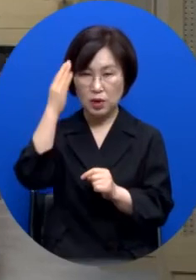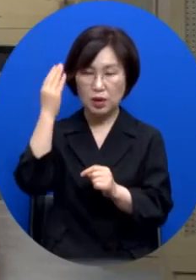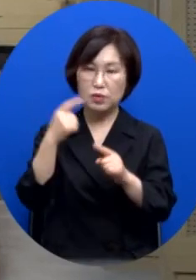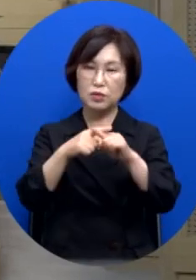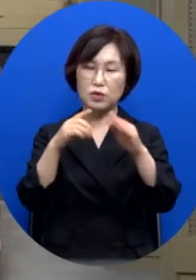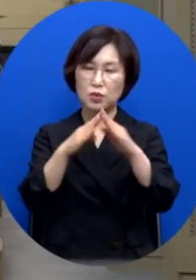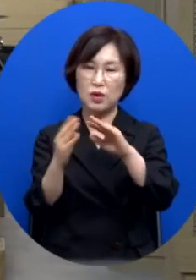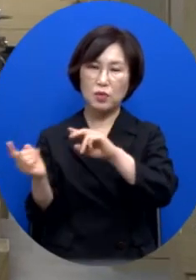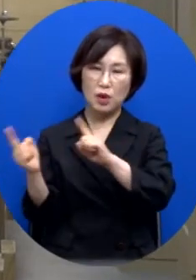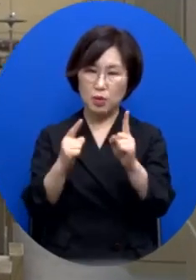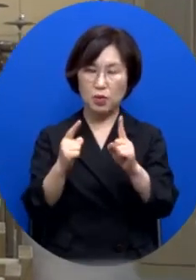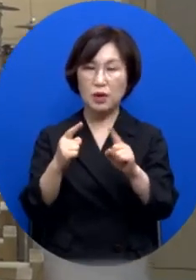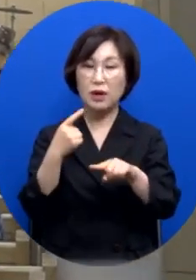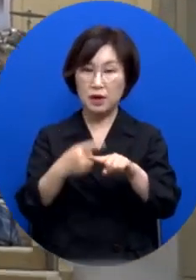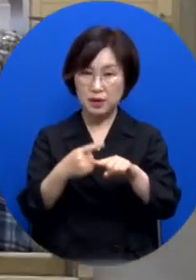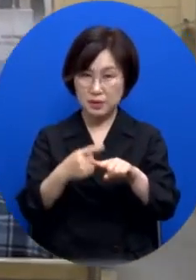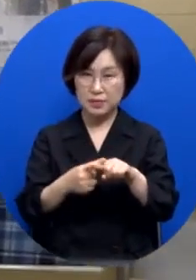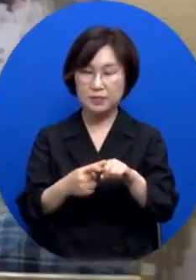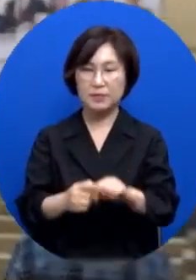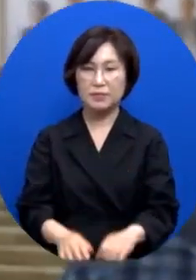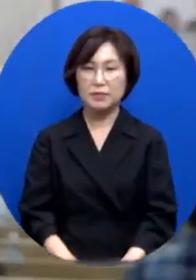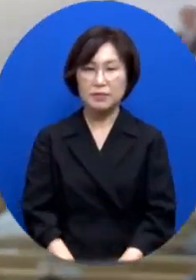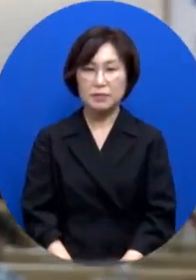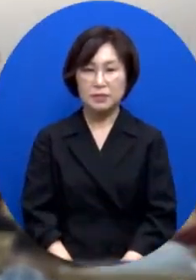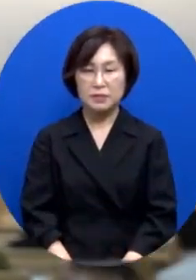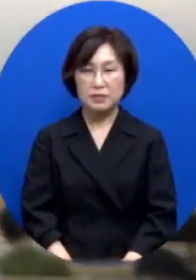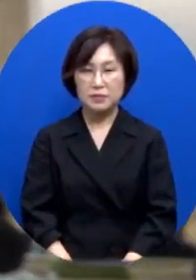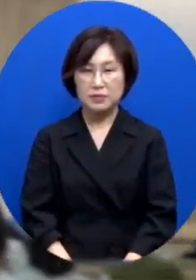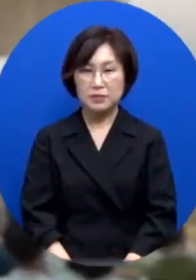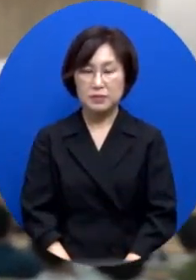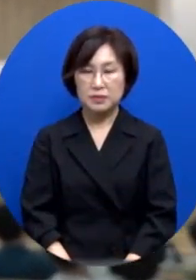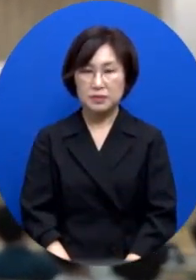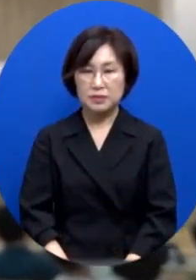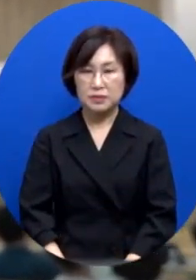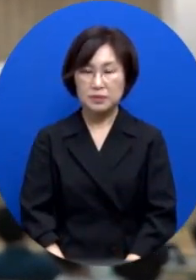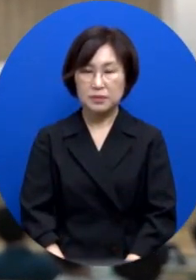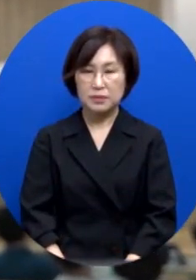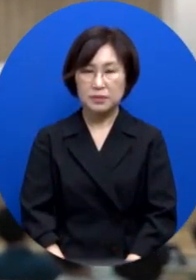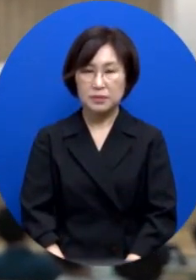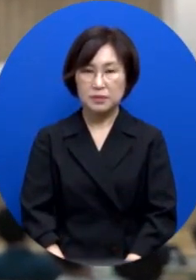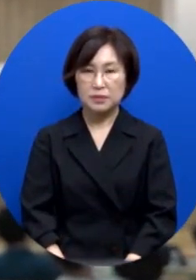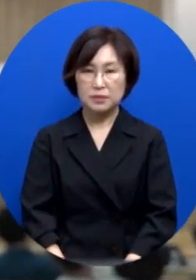회복을 위한 길이 되길 바랍니다 cps 뉴스 박준 입니다